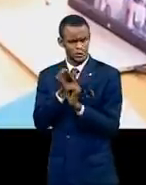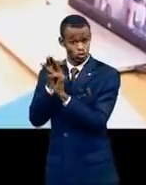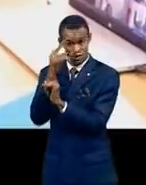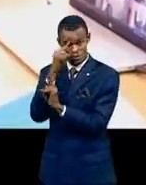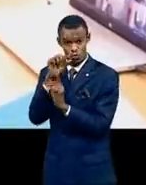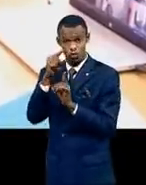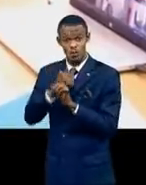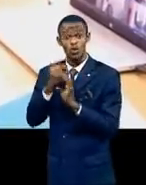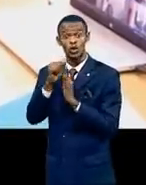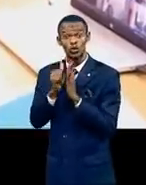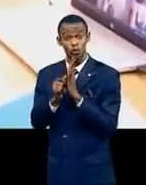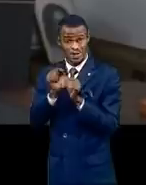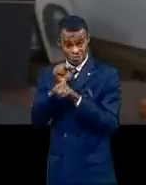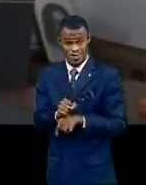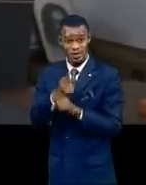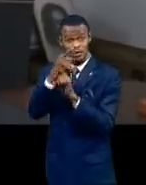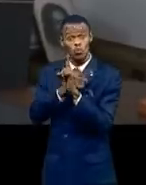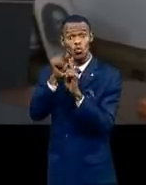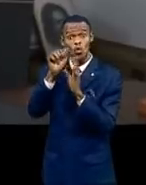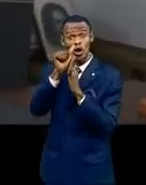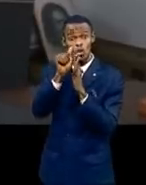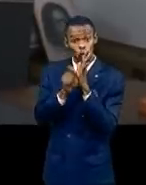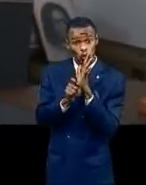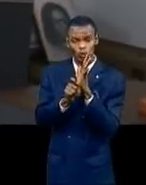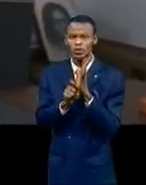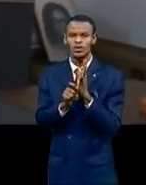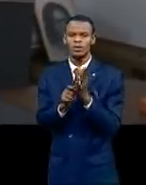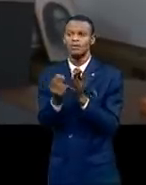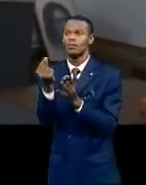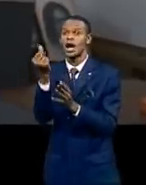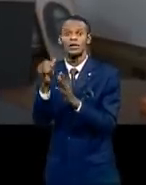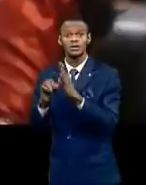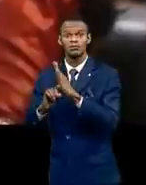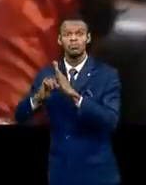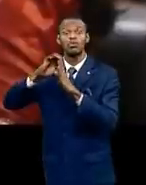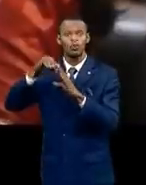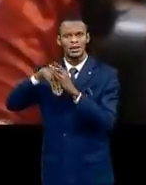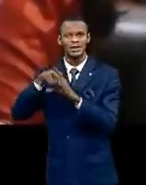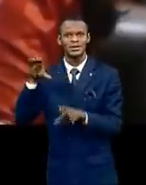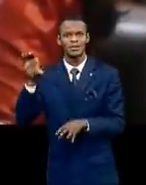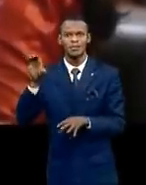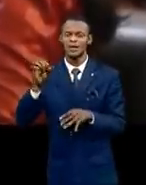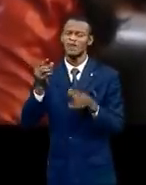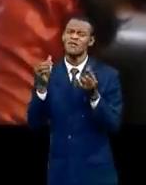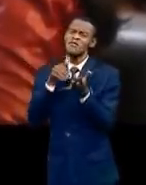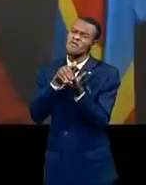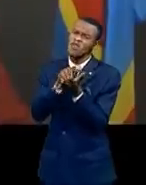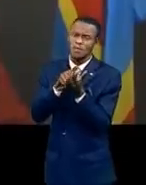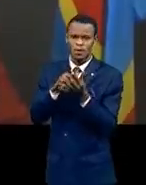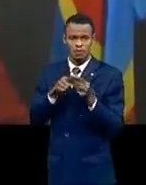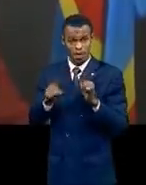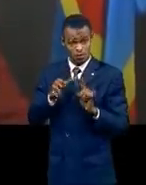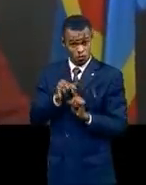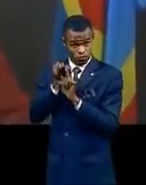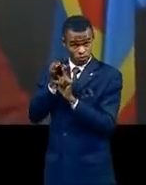les résultats le plus faible comparativement aux années antérieures. Par rapport aux assignations budgétaires